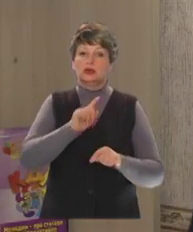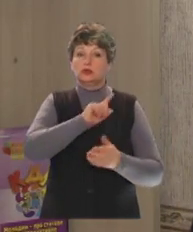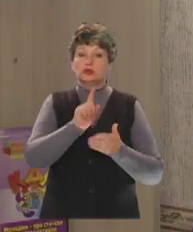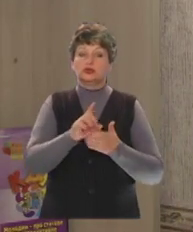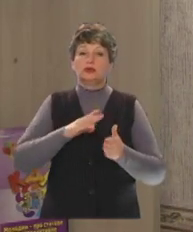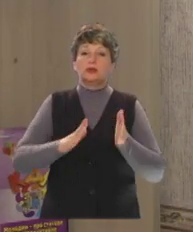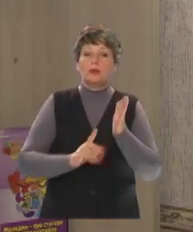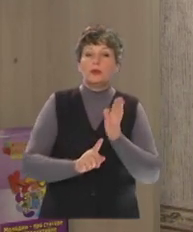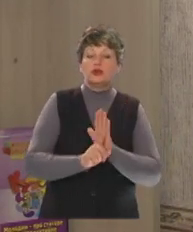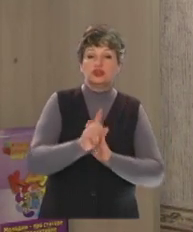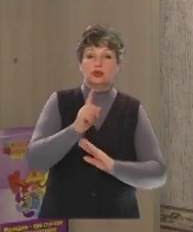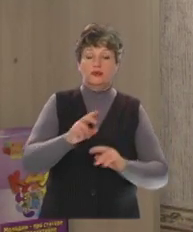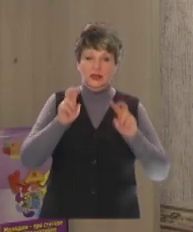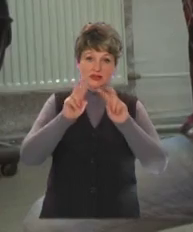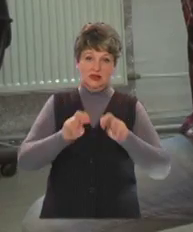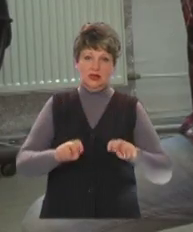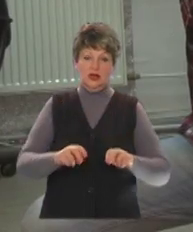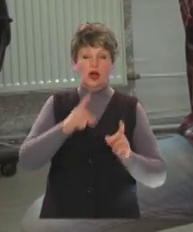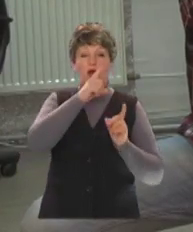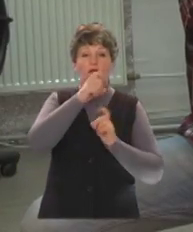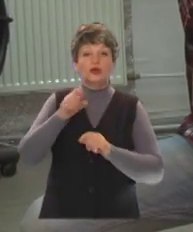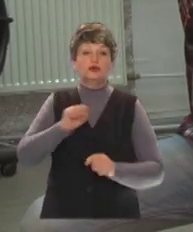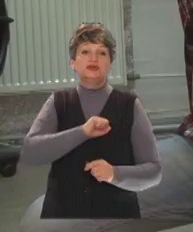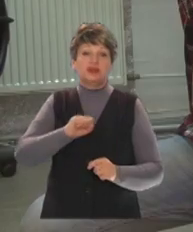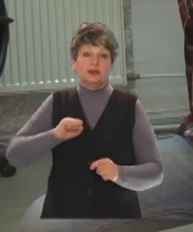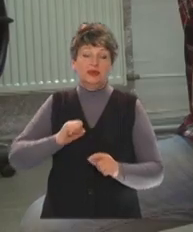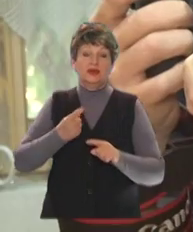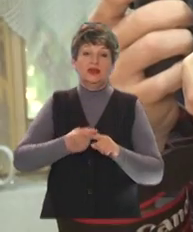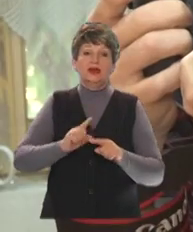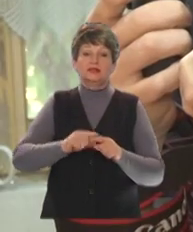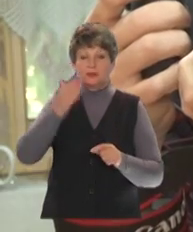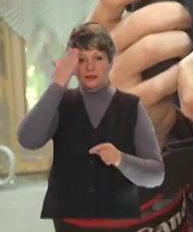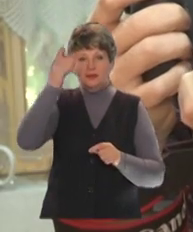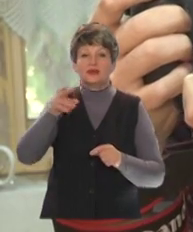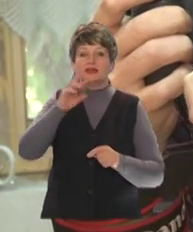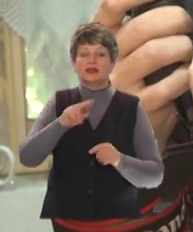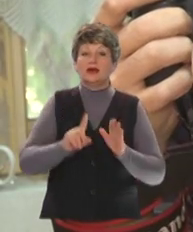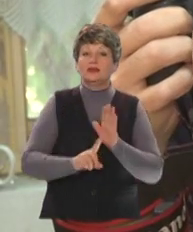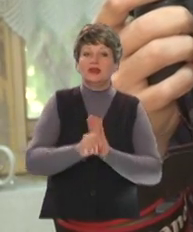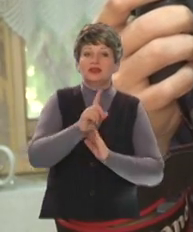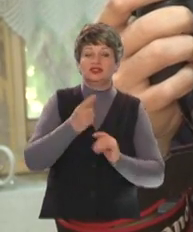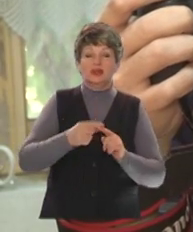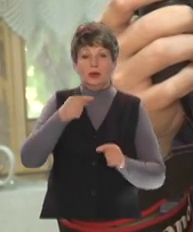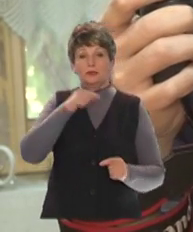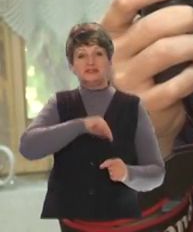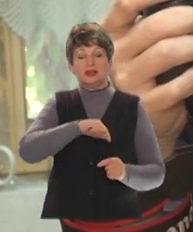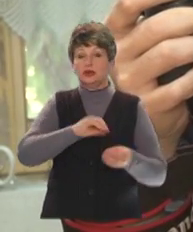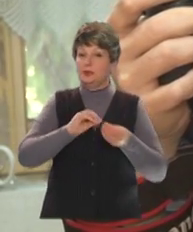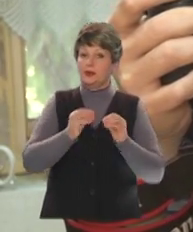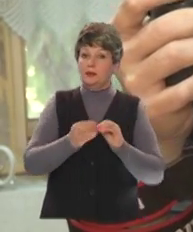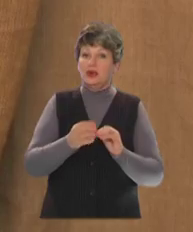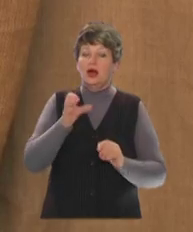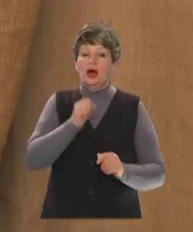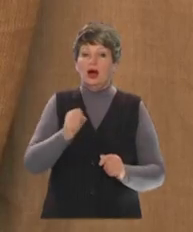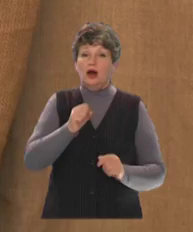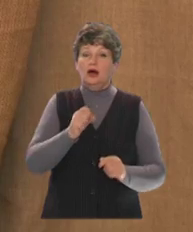як початковий діагностичний етап. Тож фототерапія є дієвим способом тільки для профілактики підліткових психологічних